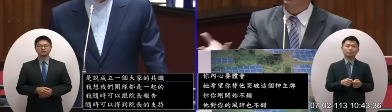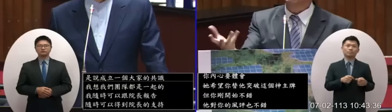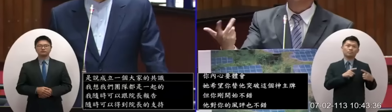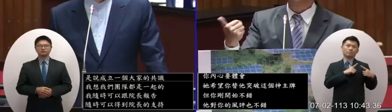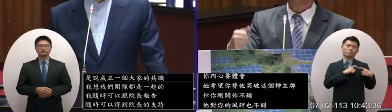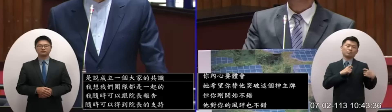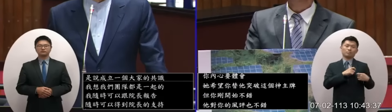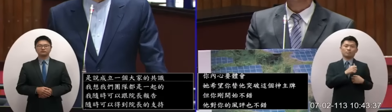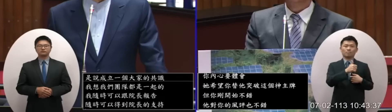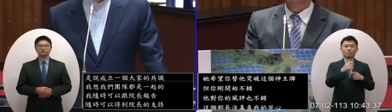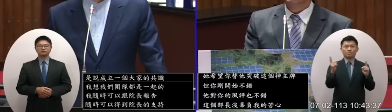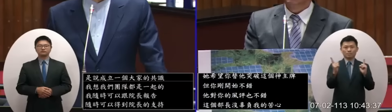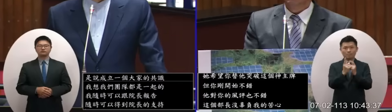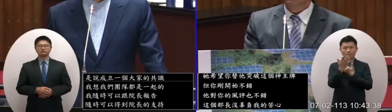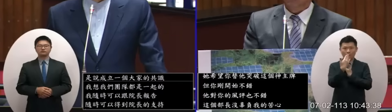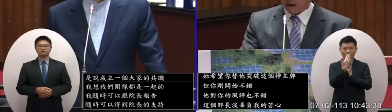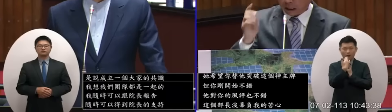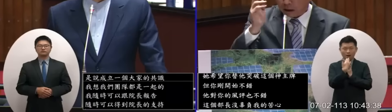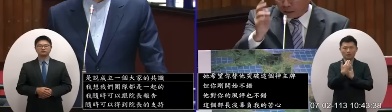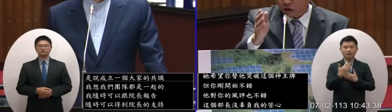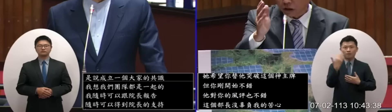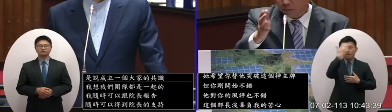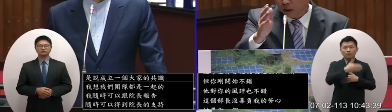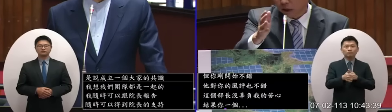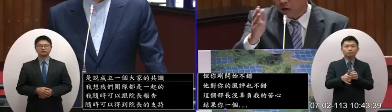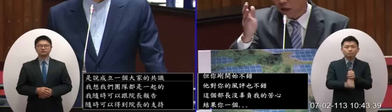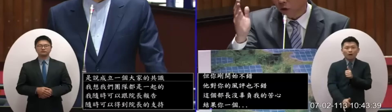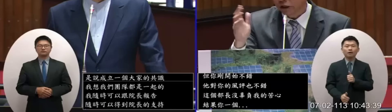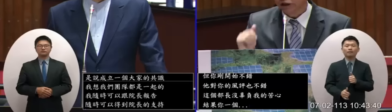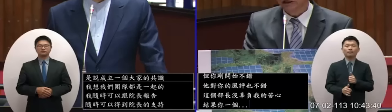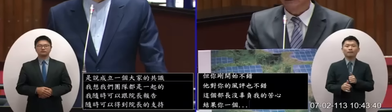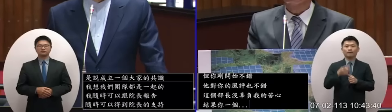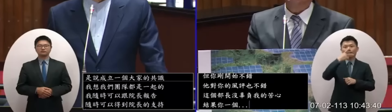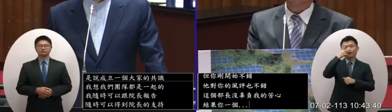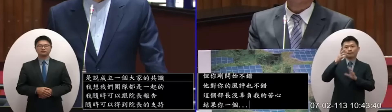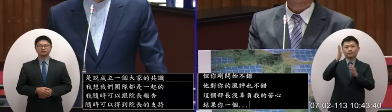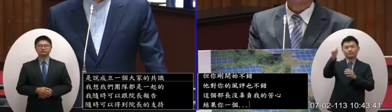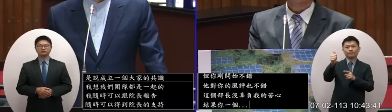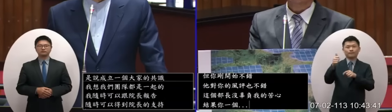饭都救伊，那就表示你无了解偌清楚。